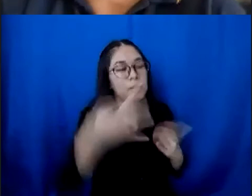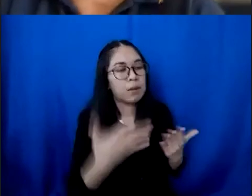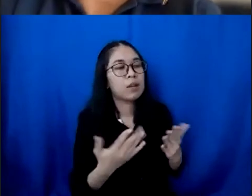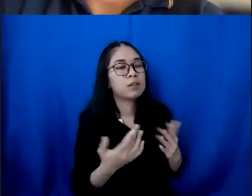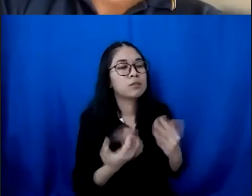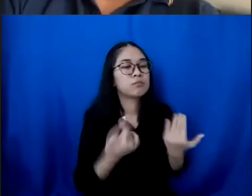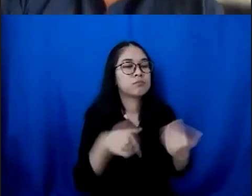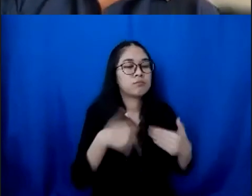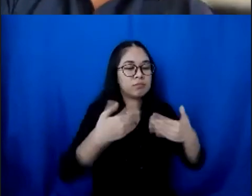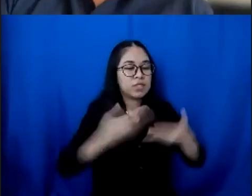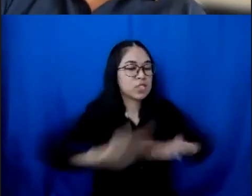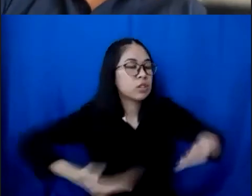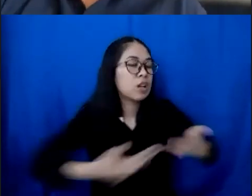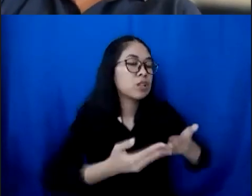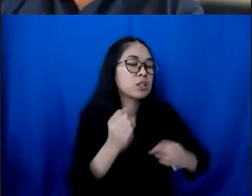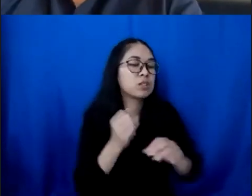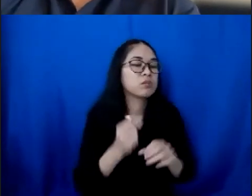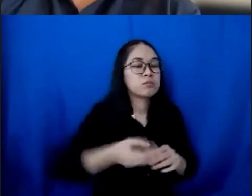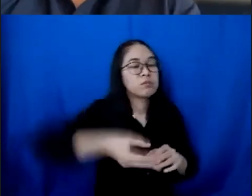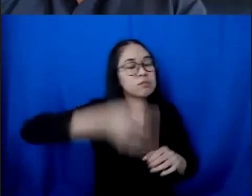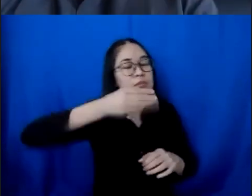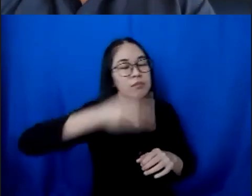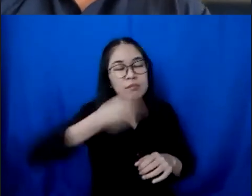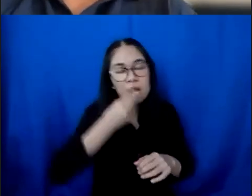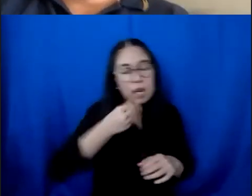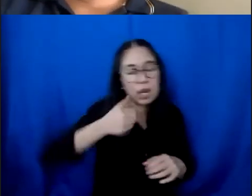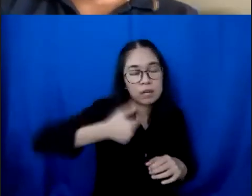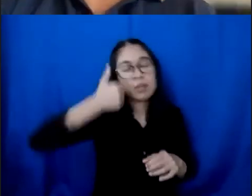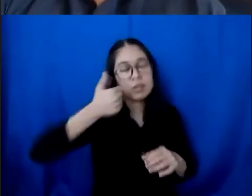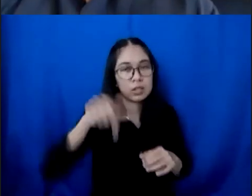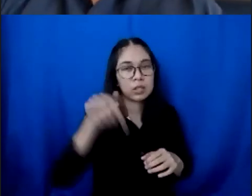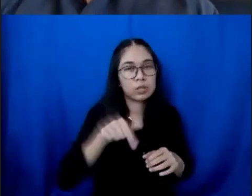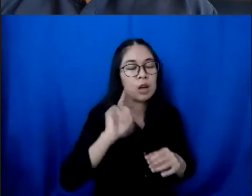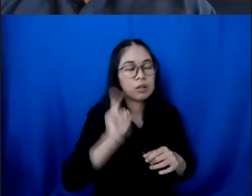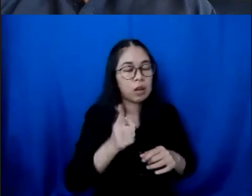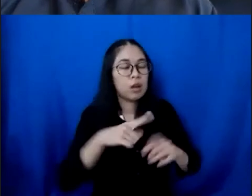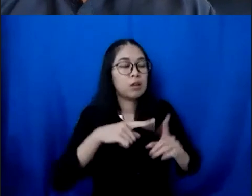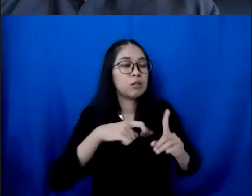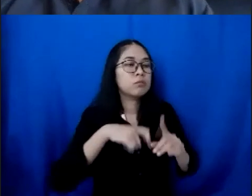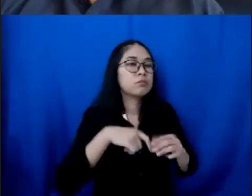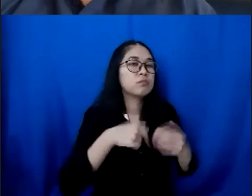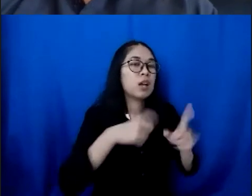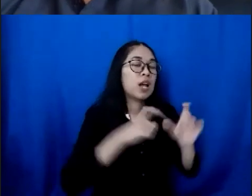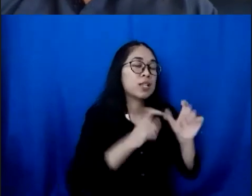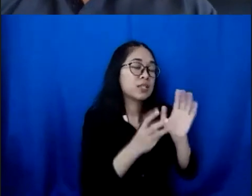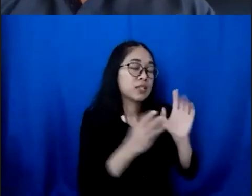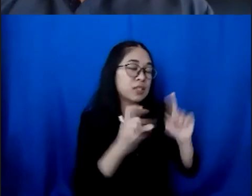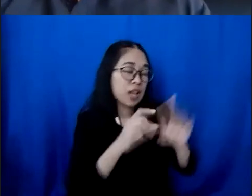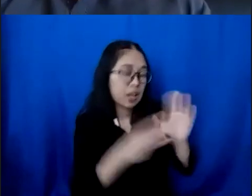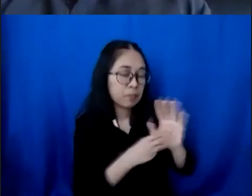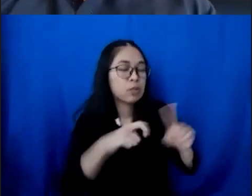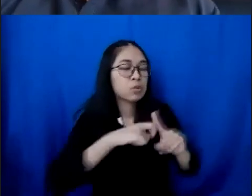ini akan berdampak sangat panjang kepada kualitas sumber daya manusia kita.